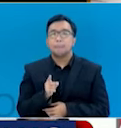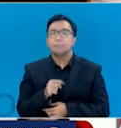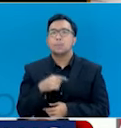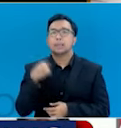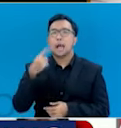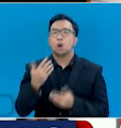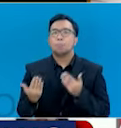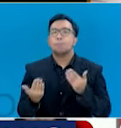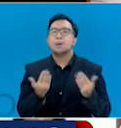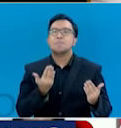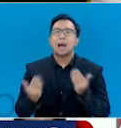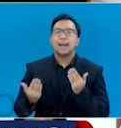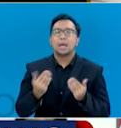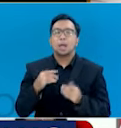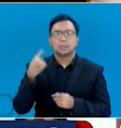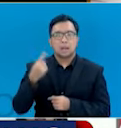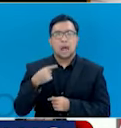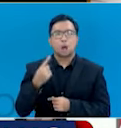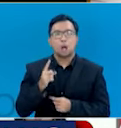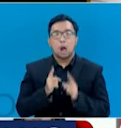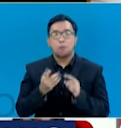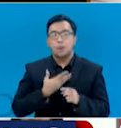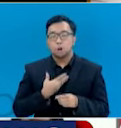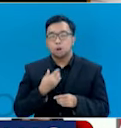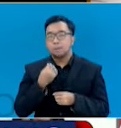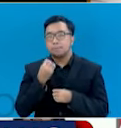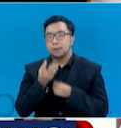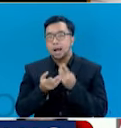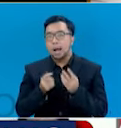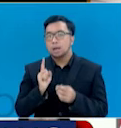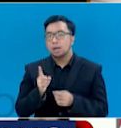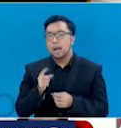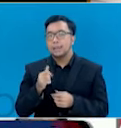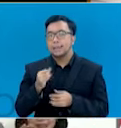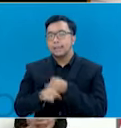itu. Maka kalau kita berbicara bahwa orang yang pilih internet gratis